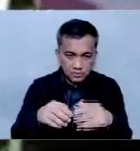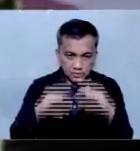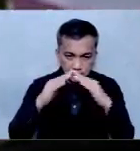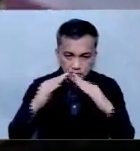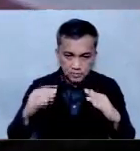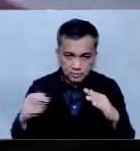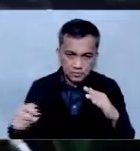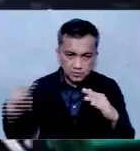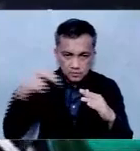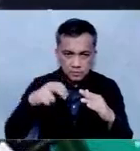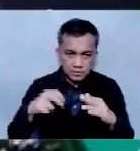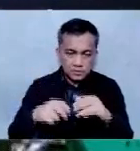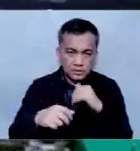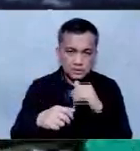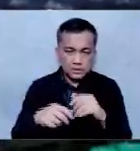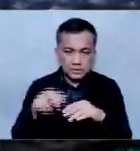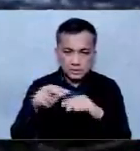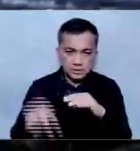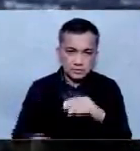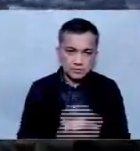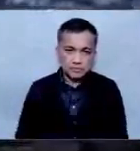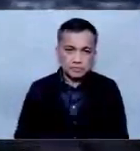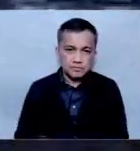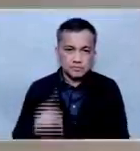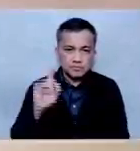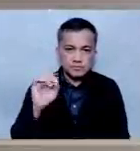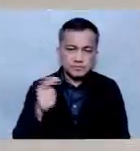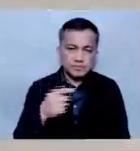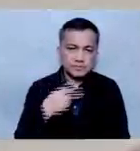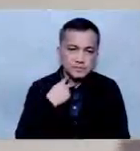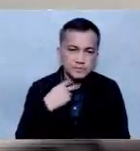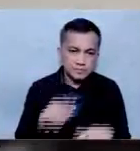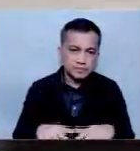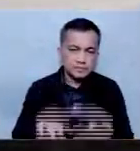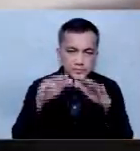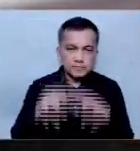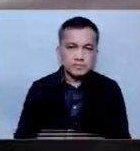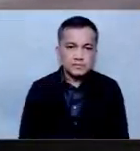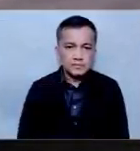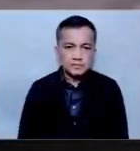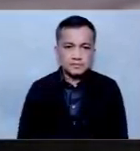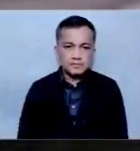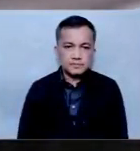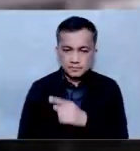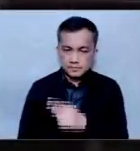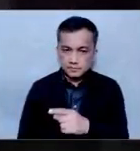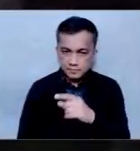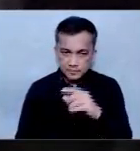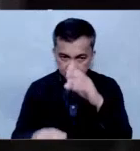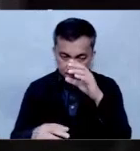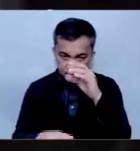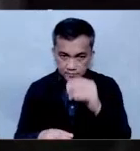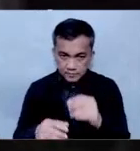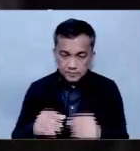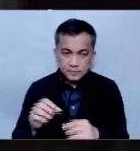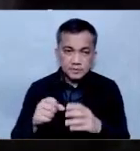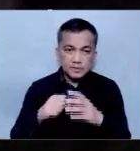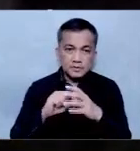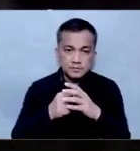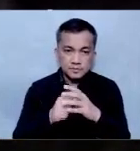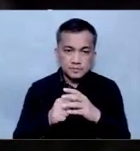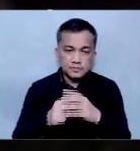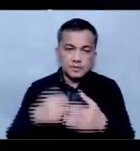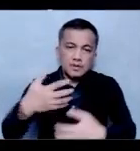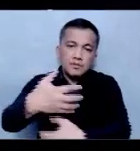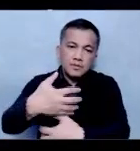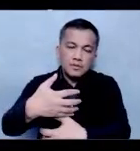tuluyang malunod. May mga aso ring stranded sa baha. Ang lalaki ito naman sa Nabua, Camarines Sur, kumapit na lang sa puno ng